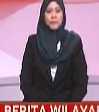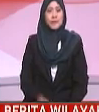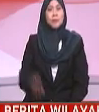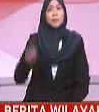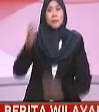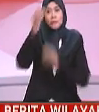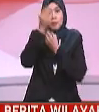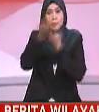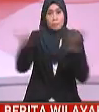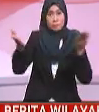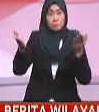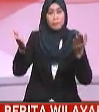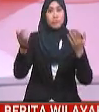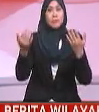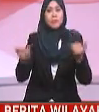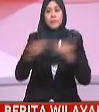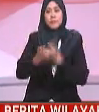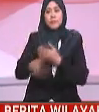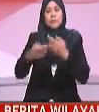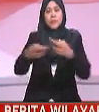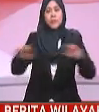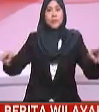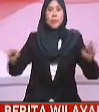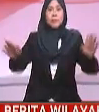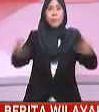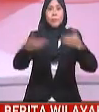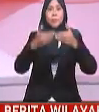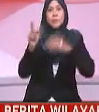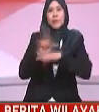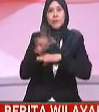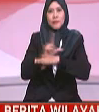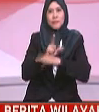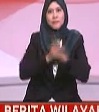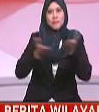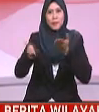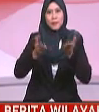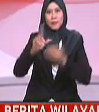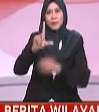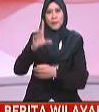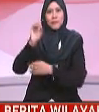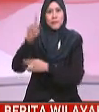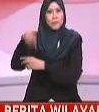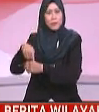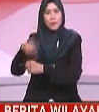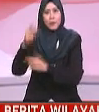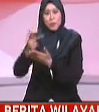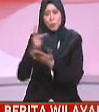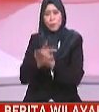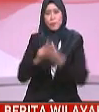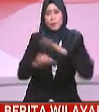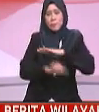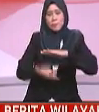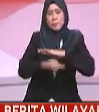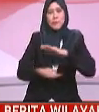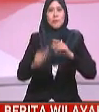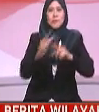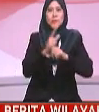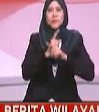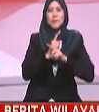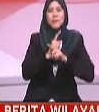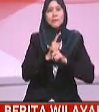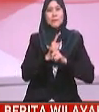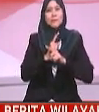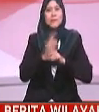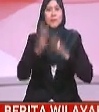Beliau memaklumkan demikian selepas perasmian penutup latihan dalam perkhidmatan LDP, kursus asas pelindungan keselamatan